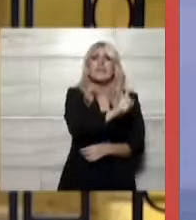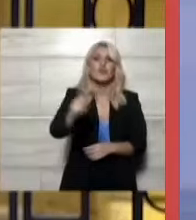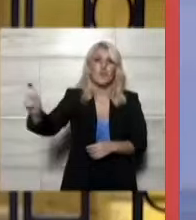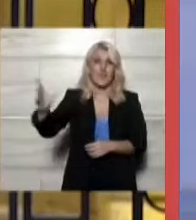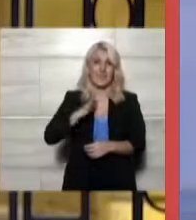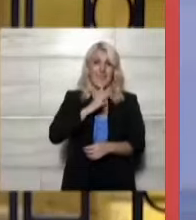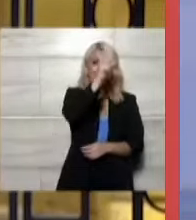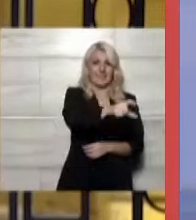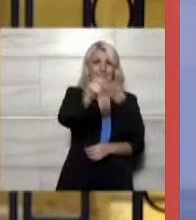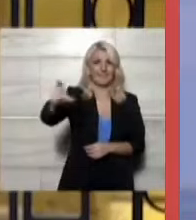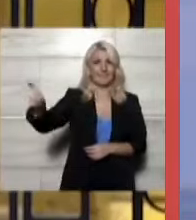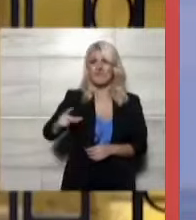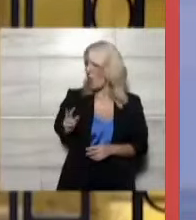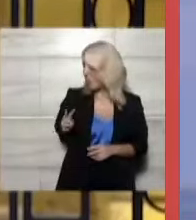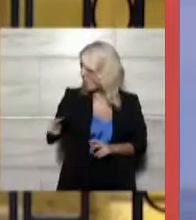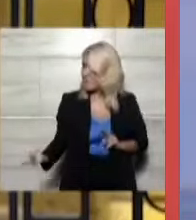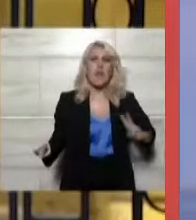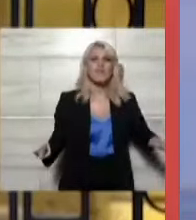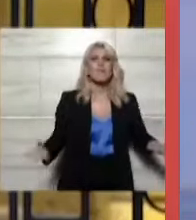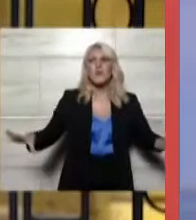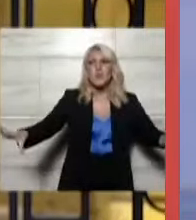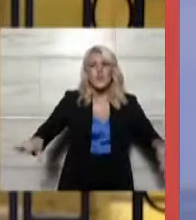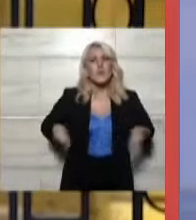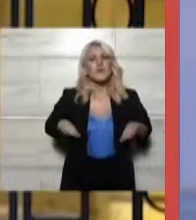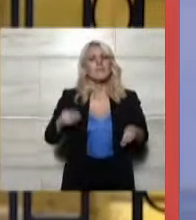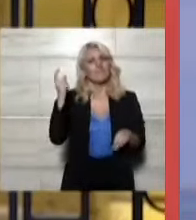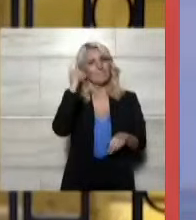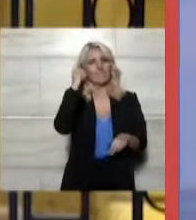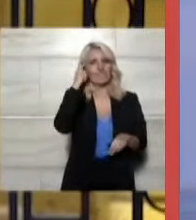προκύψει ως εναλλακτική λύση που φαίνεται να ζητεί η κοινωνία στην πολιτική του κ. Μητσοτάκη.